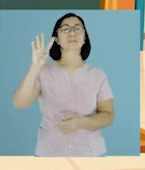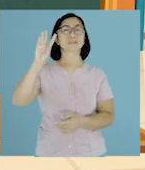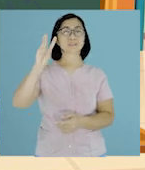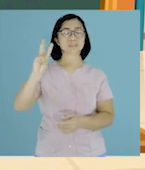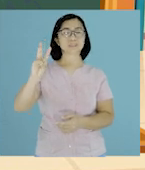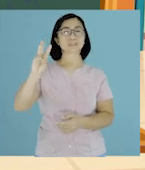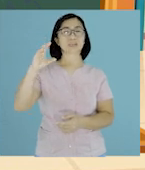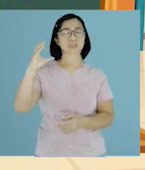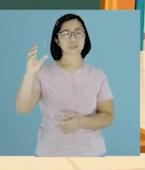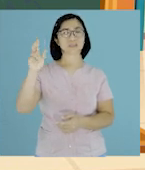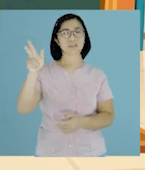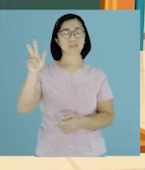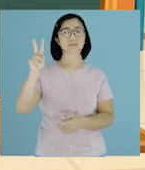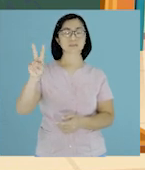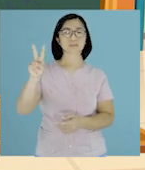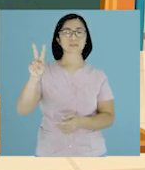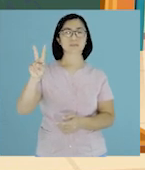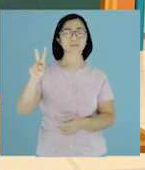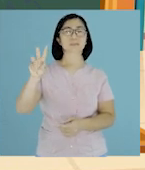632,